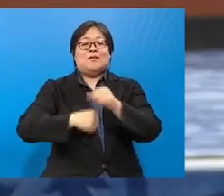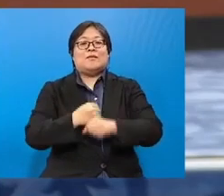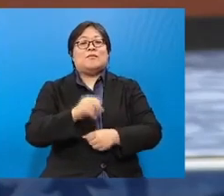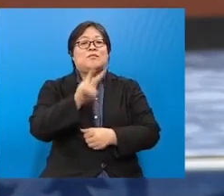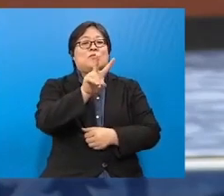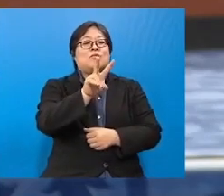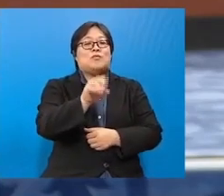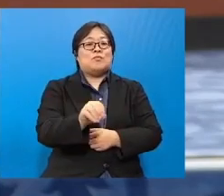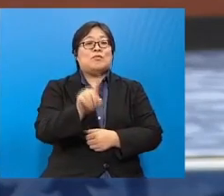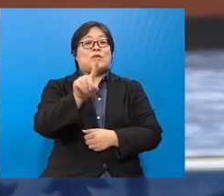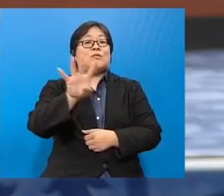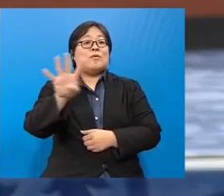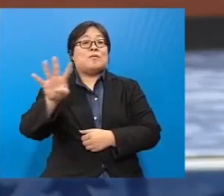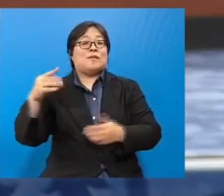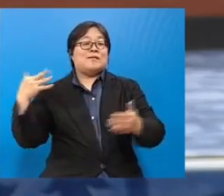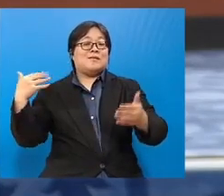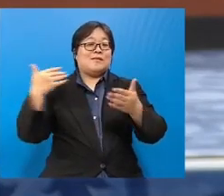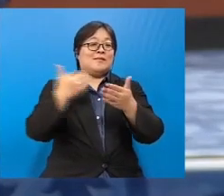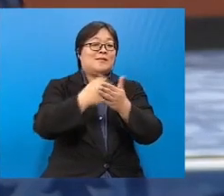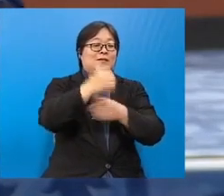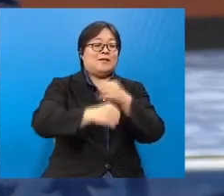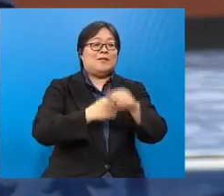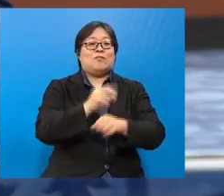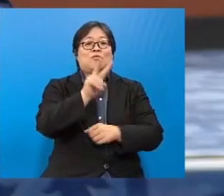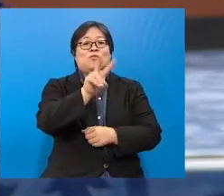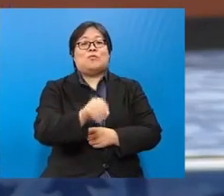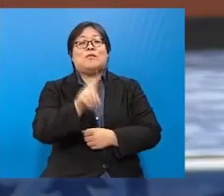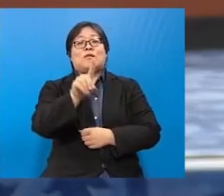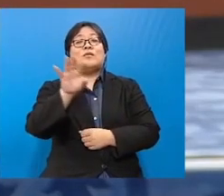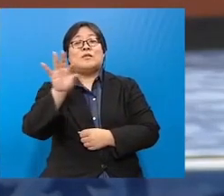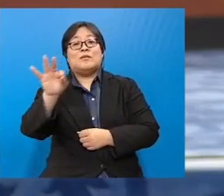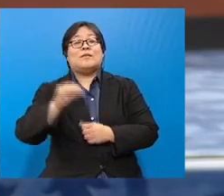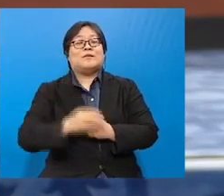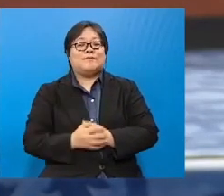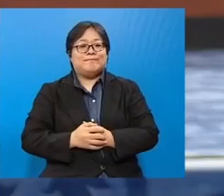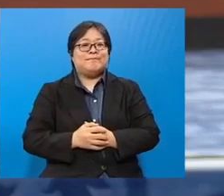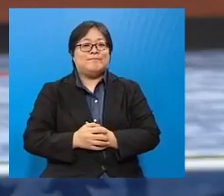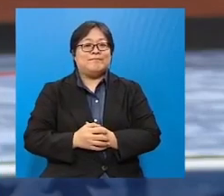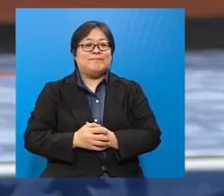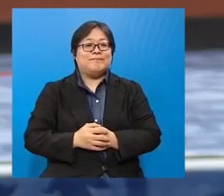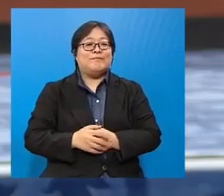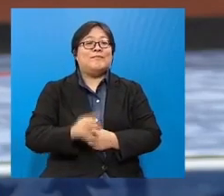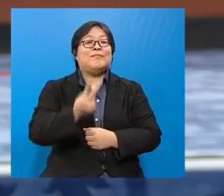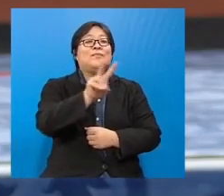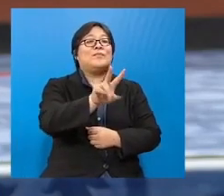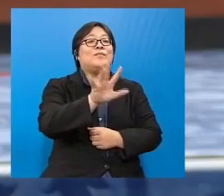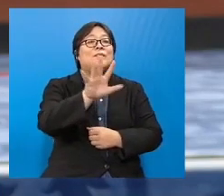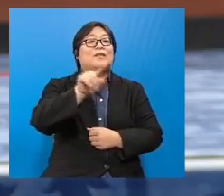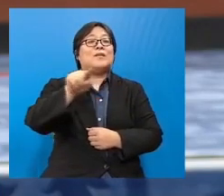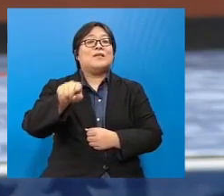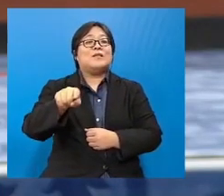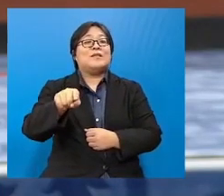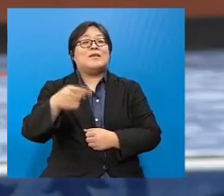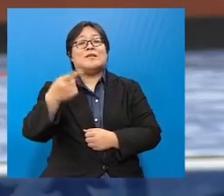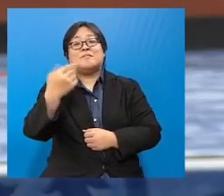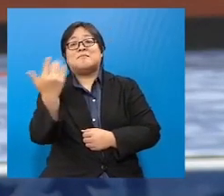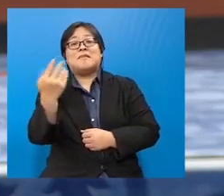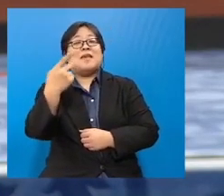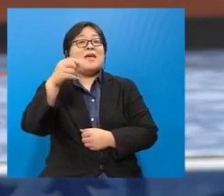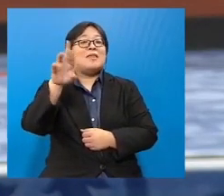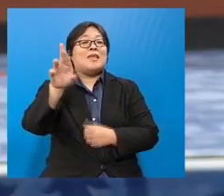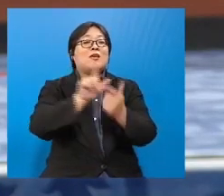2014 sehingga tahun 2019 sebanyak Rp25.000 hektar